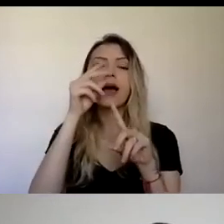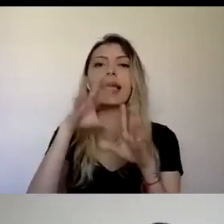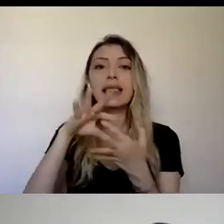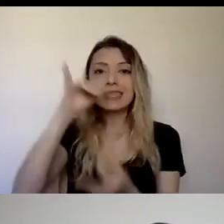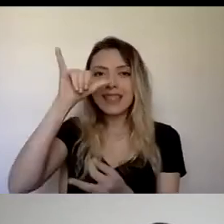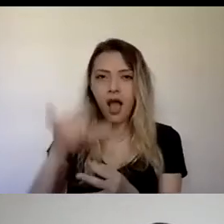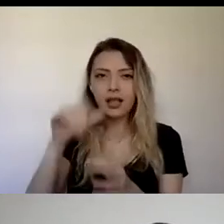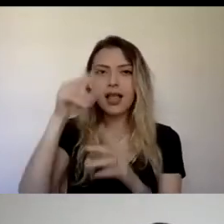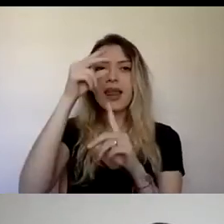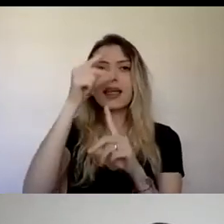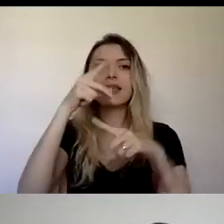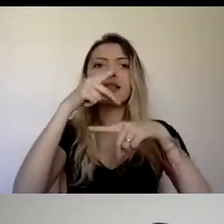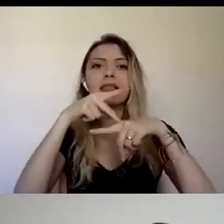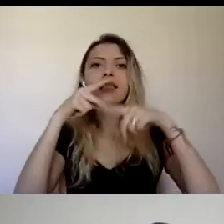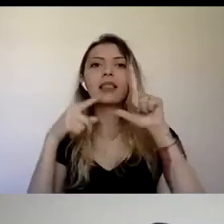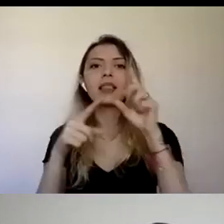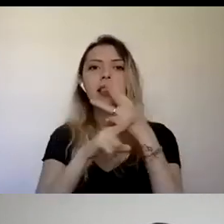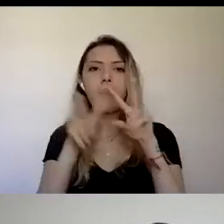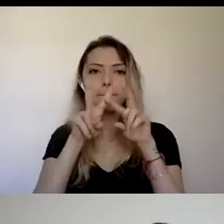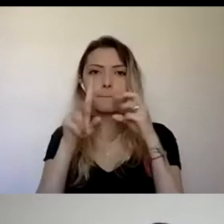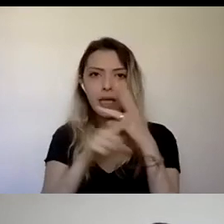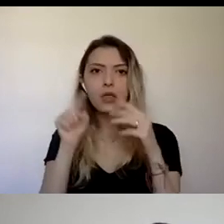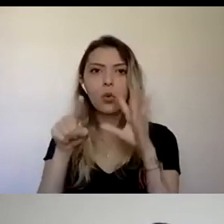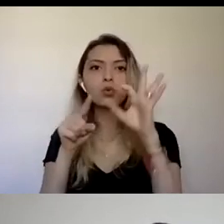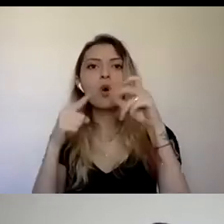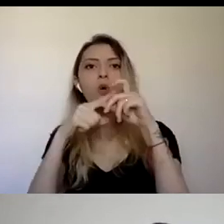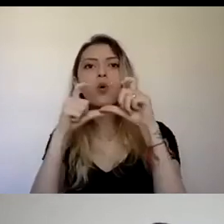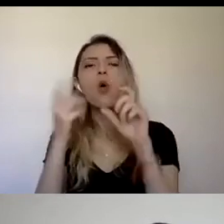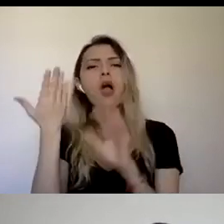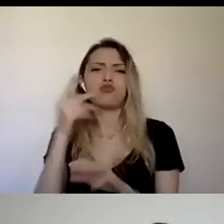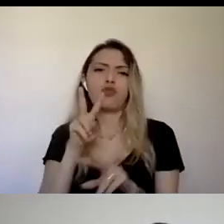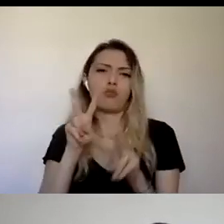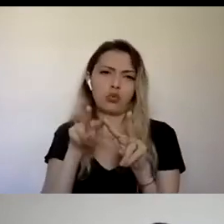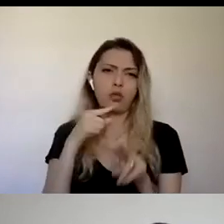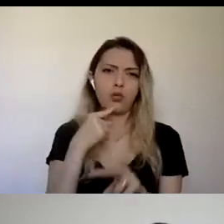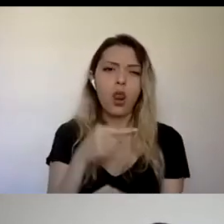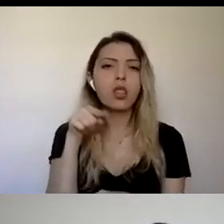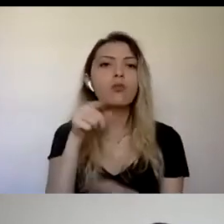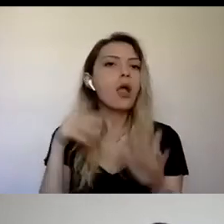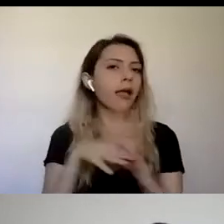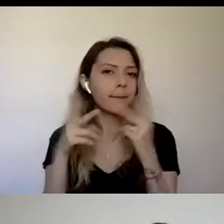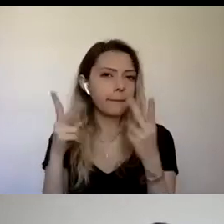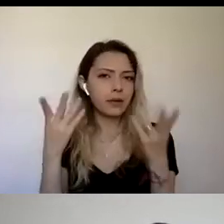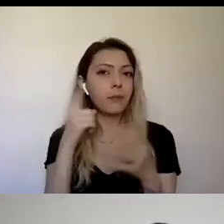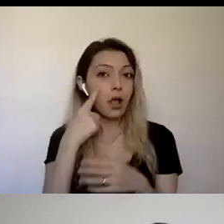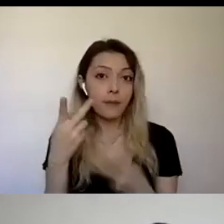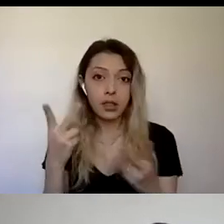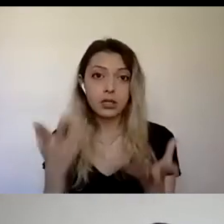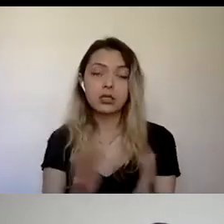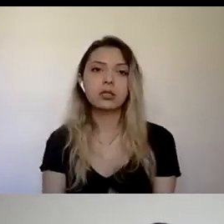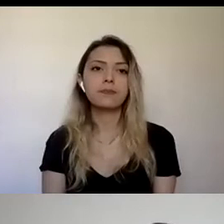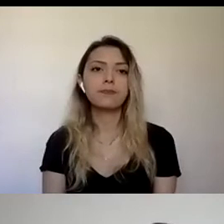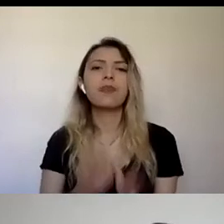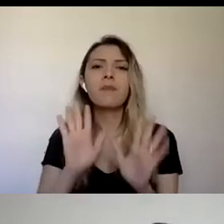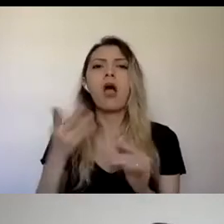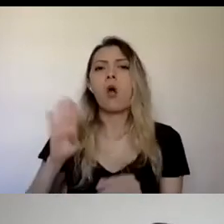www.insanhaklariizleme.org adresinden bulunabiliyor. Orada da bazı veri tabanları var. Fakat özellikle çocukla